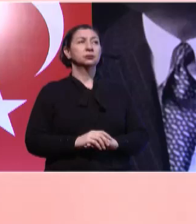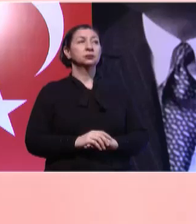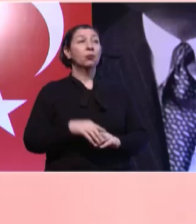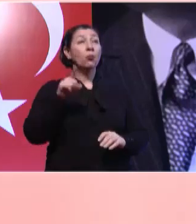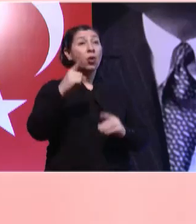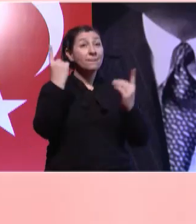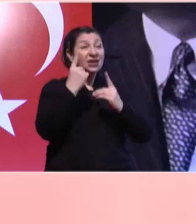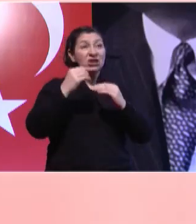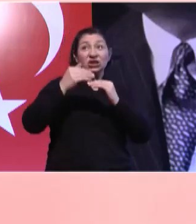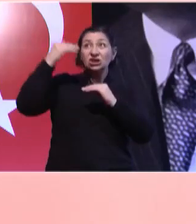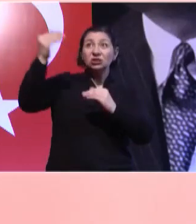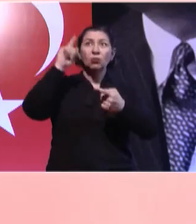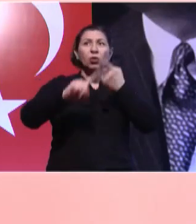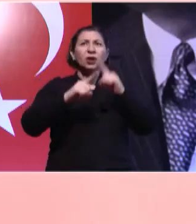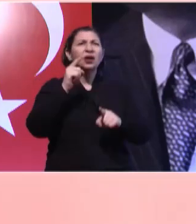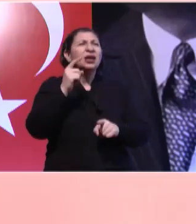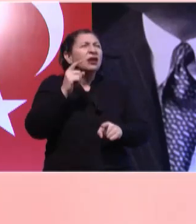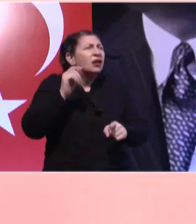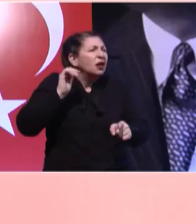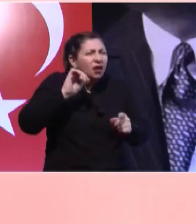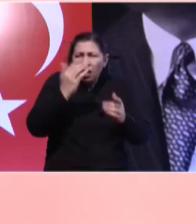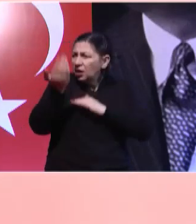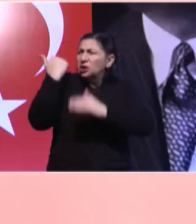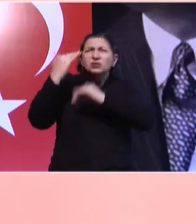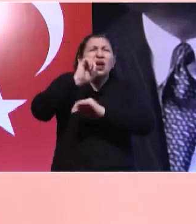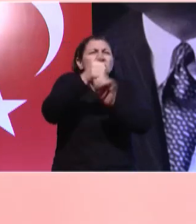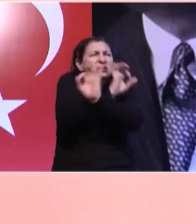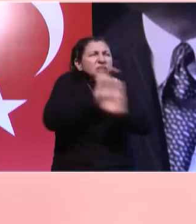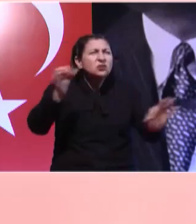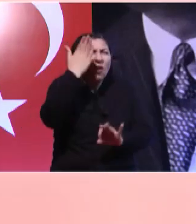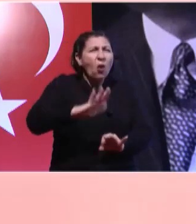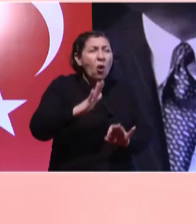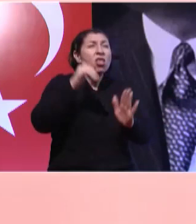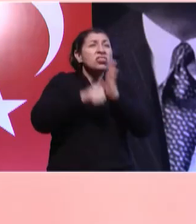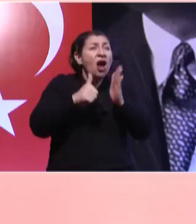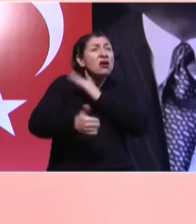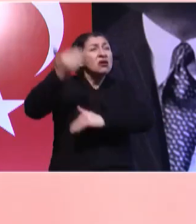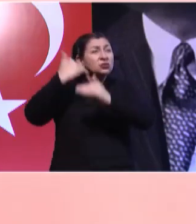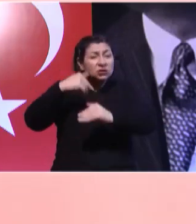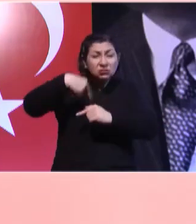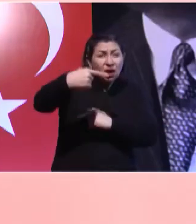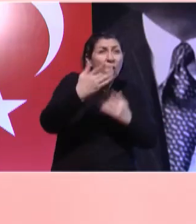Böyle bir dış politika hiçbir zaman olmadı. Tarihimizde de olmadı.